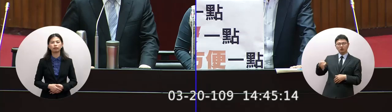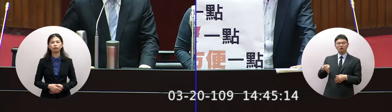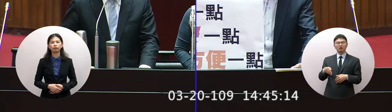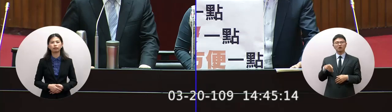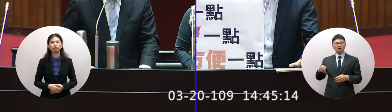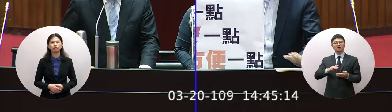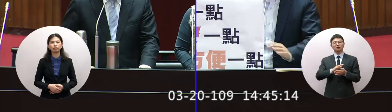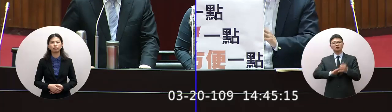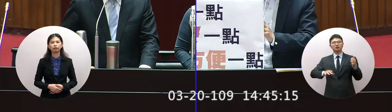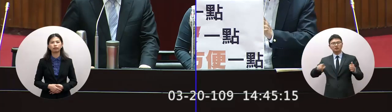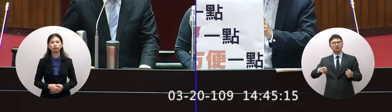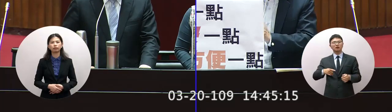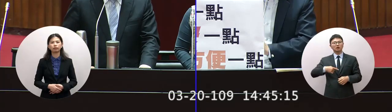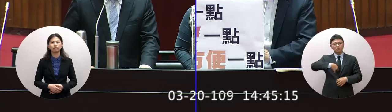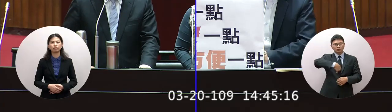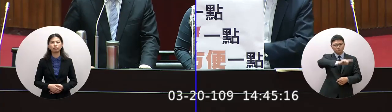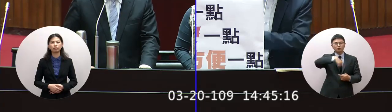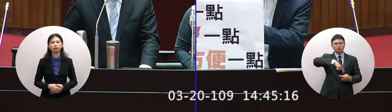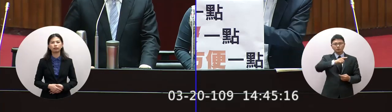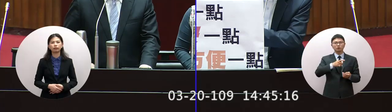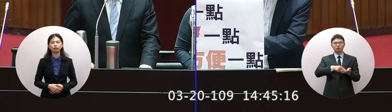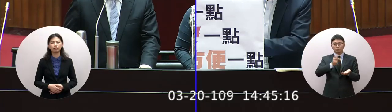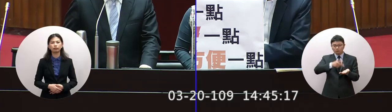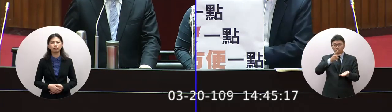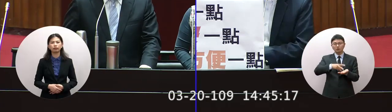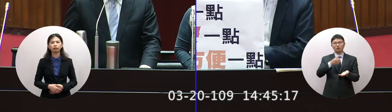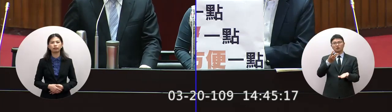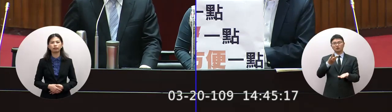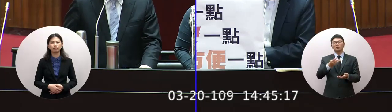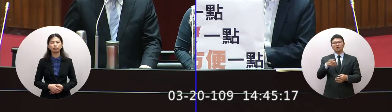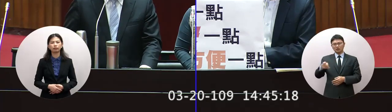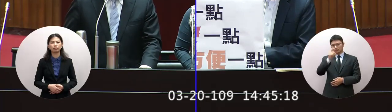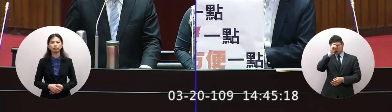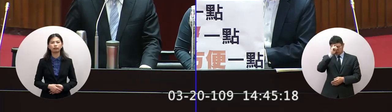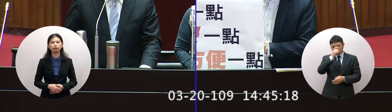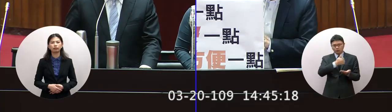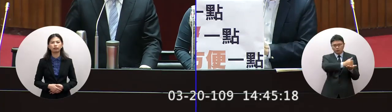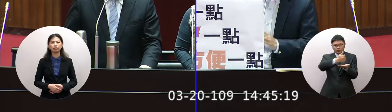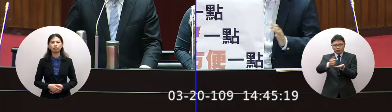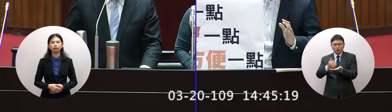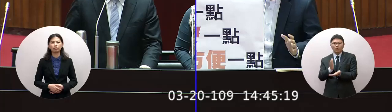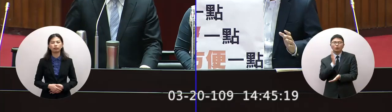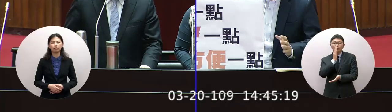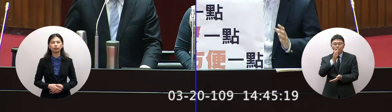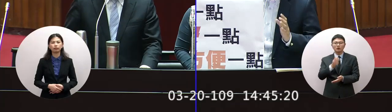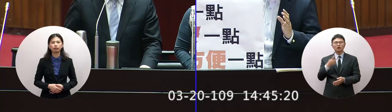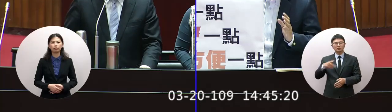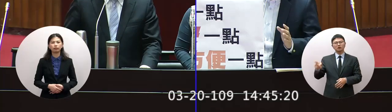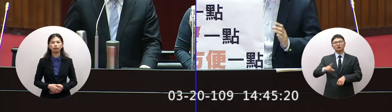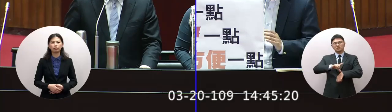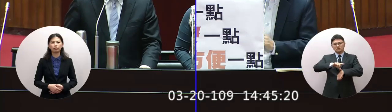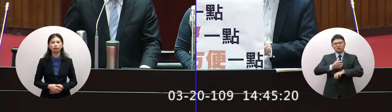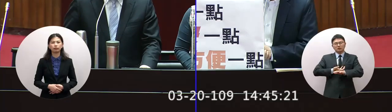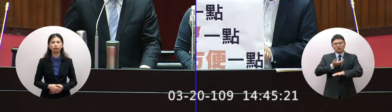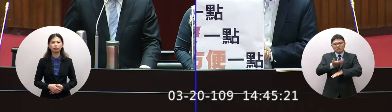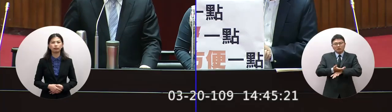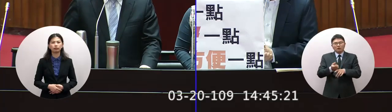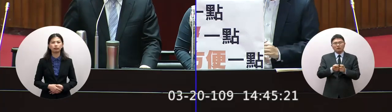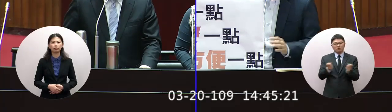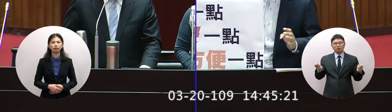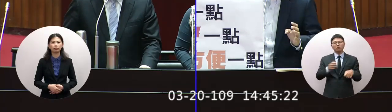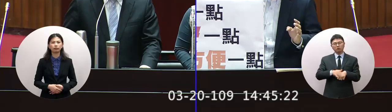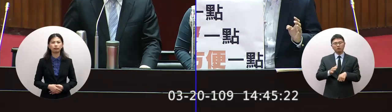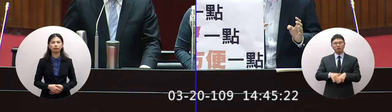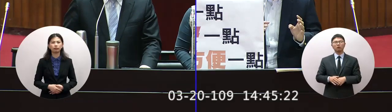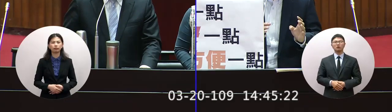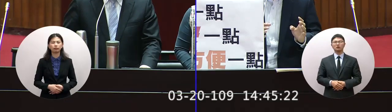局跑2-3趟，就是为了能够每个点都能够顺利的送到。那事实上对他们来讲，得要花。 花更多的时间在做相关的这些事情